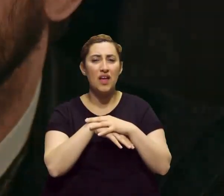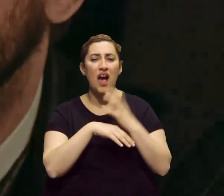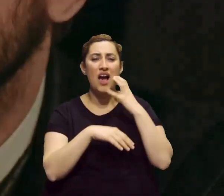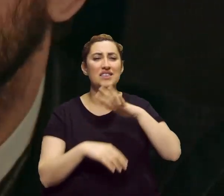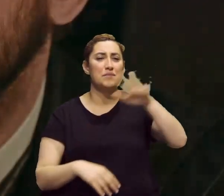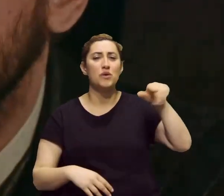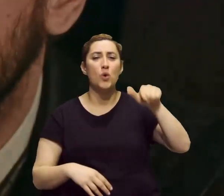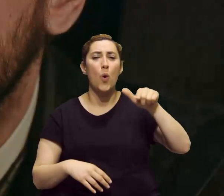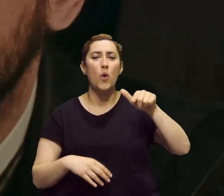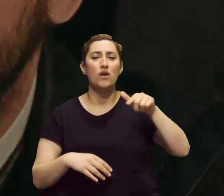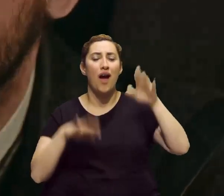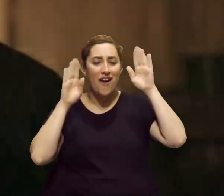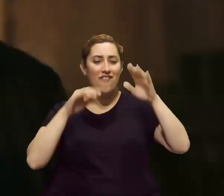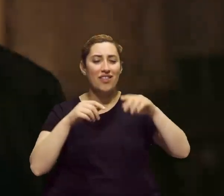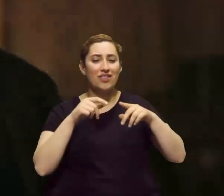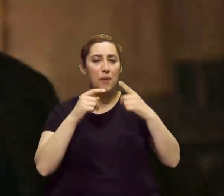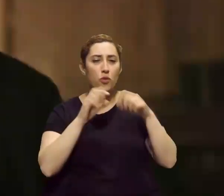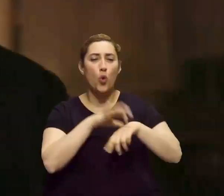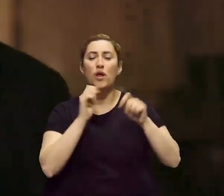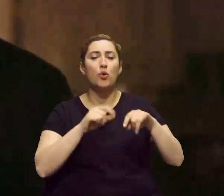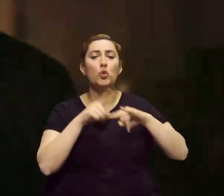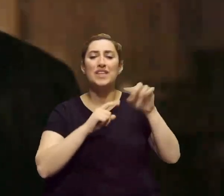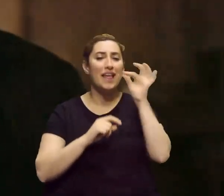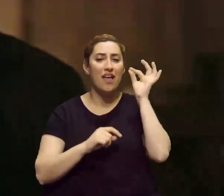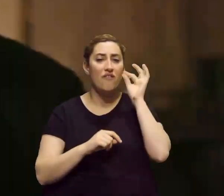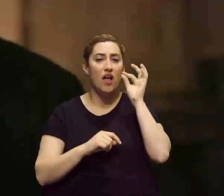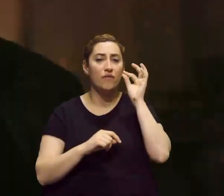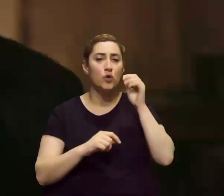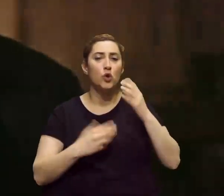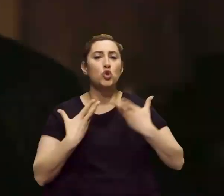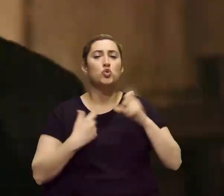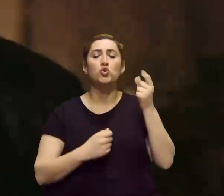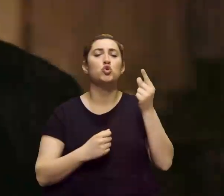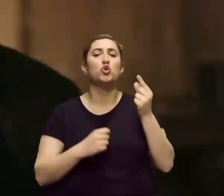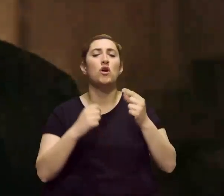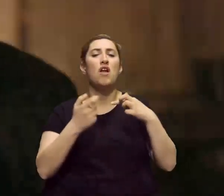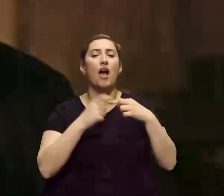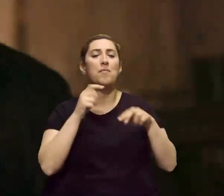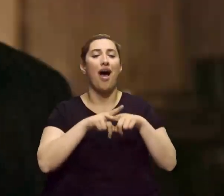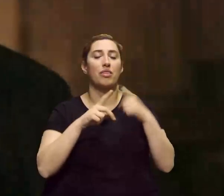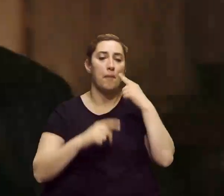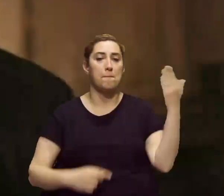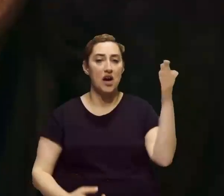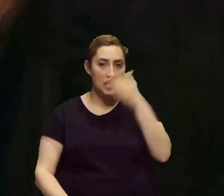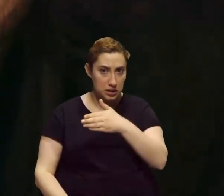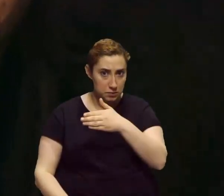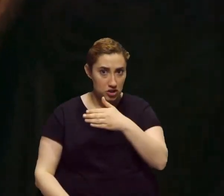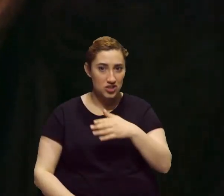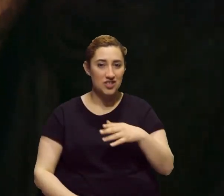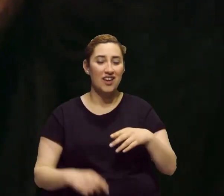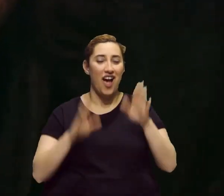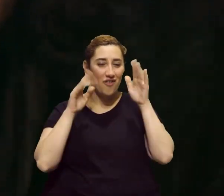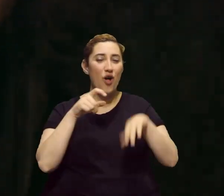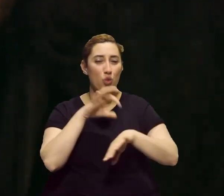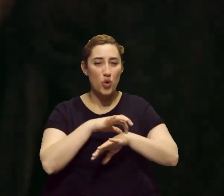Kasımpaşa tarafında baytarlık eden Hüseyin Efendi Sütçü Ragıp'ın atlarına bakmaya gitmiş. Baytar